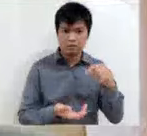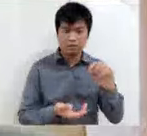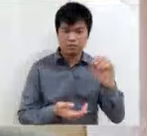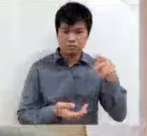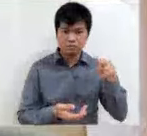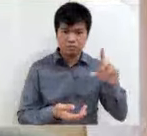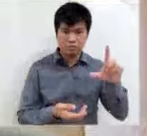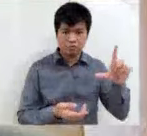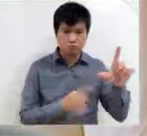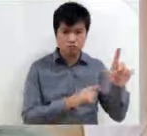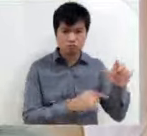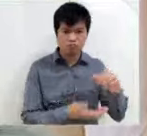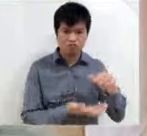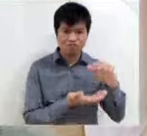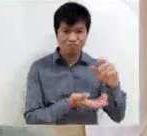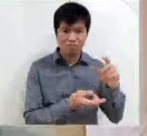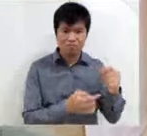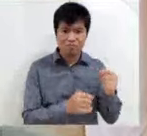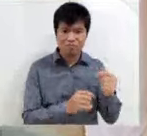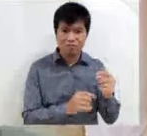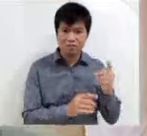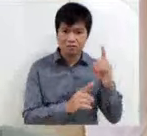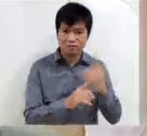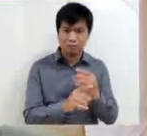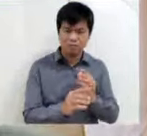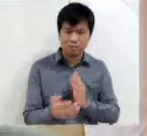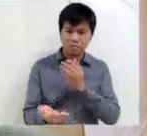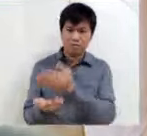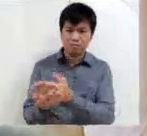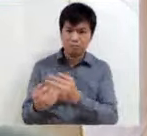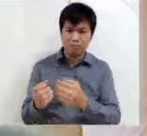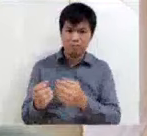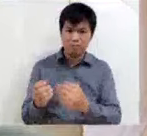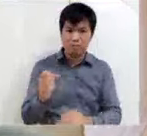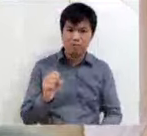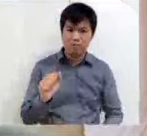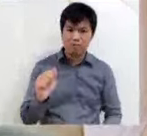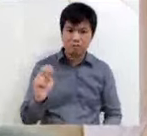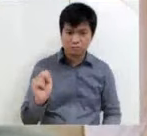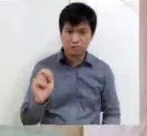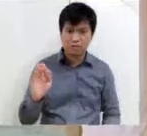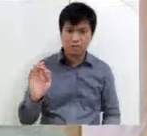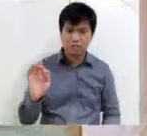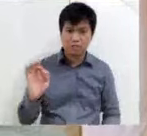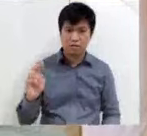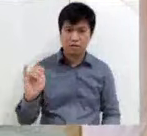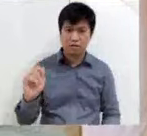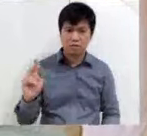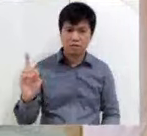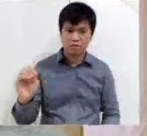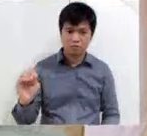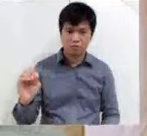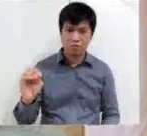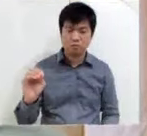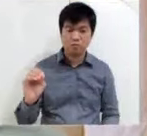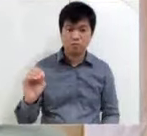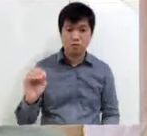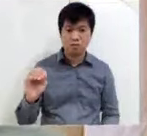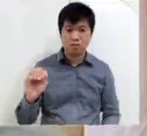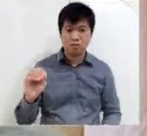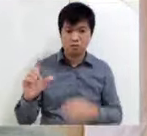San Fernando. Yun po yung napag-usapan namin ng biyanan ko na sa San Fernando